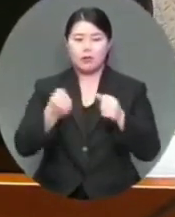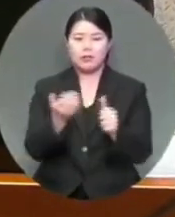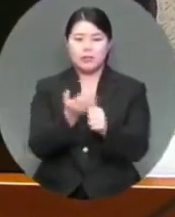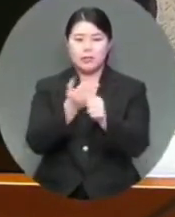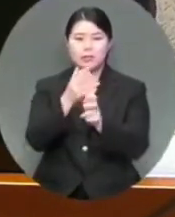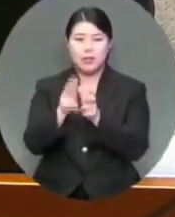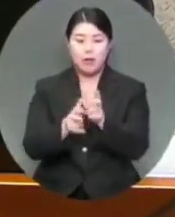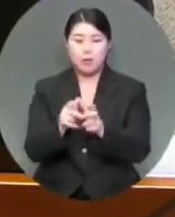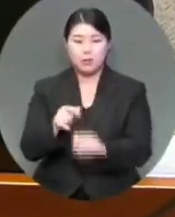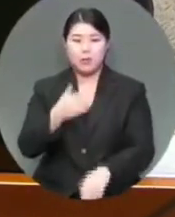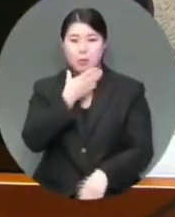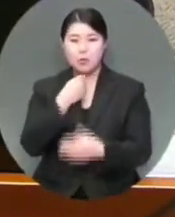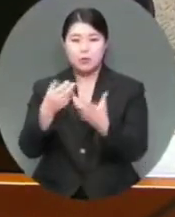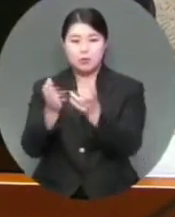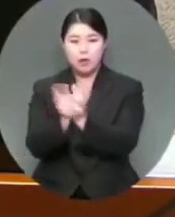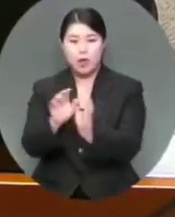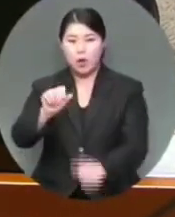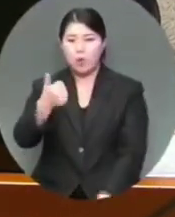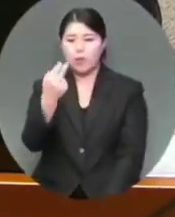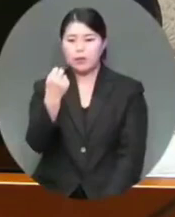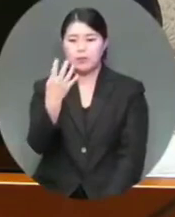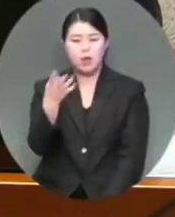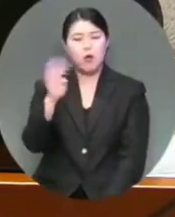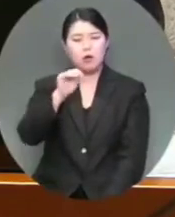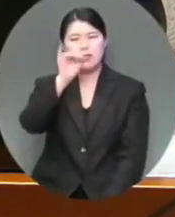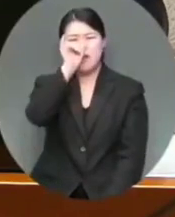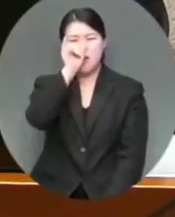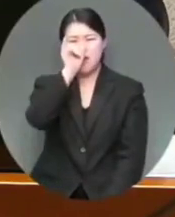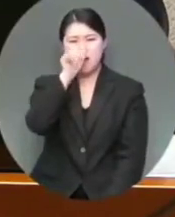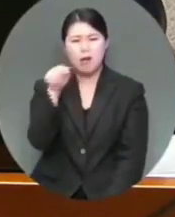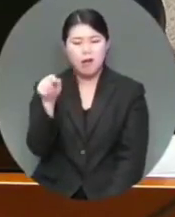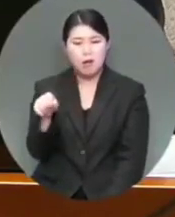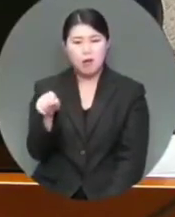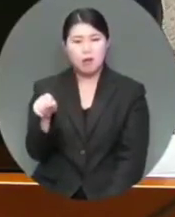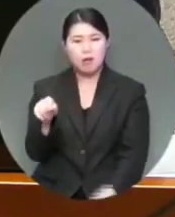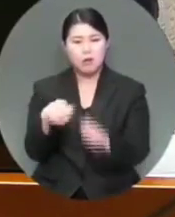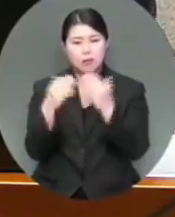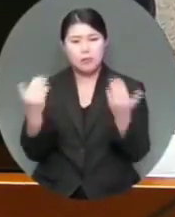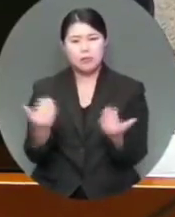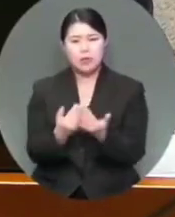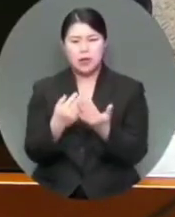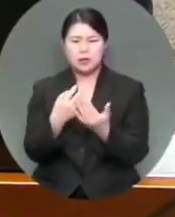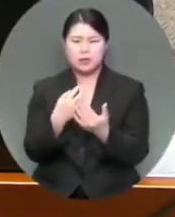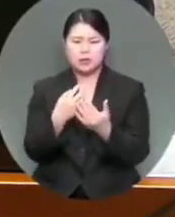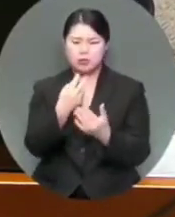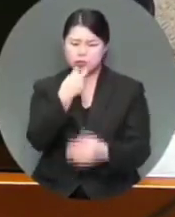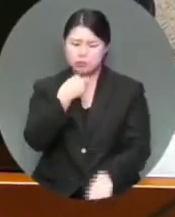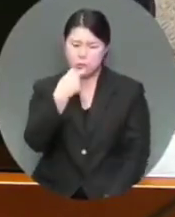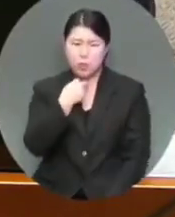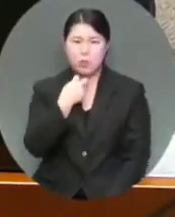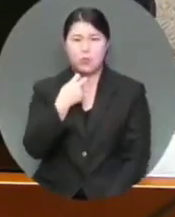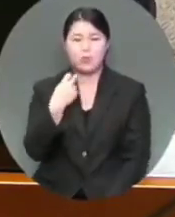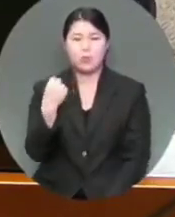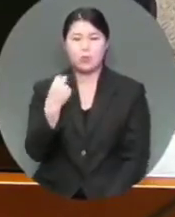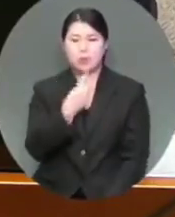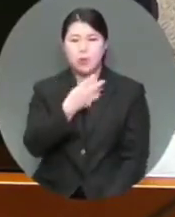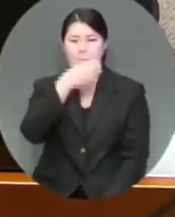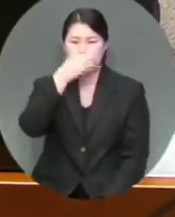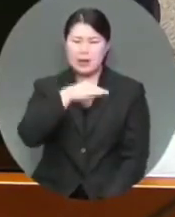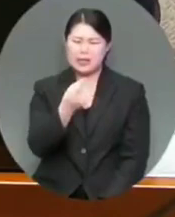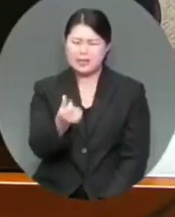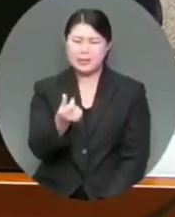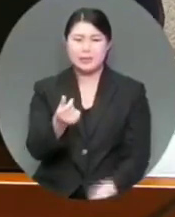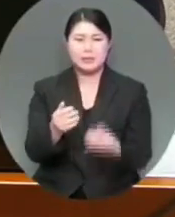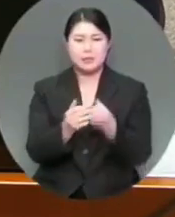복지부에 524억 원이나 들어가 있는 사업들이 있습니다. 이런 것들이 다 지금 중복이 되고 또 효과성도 낮고